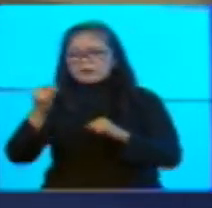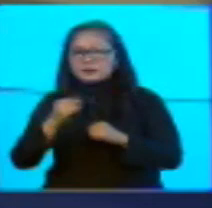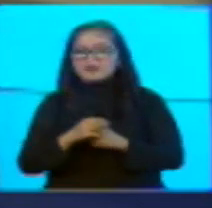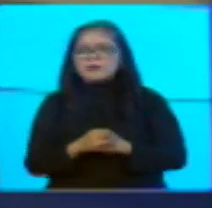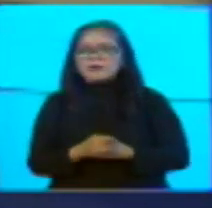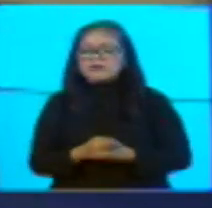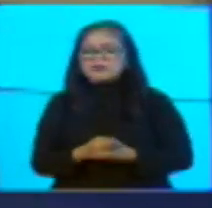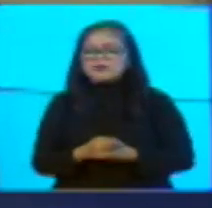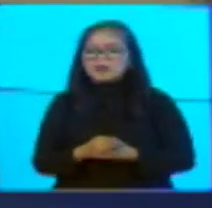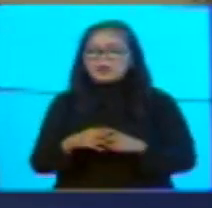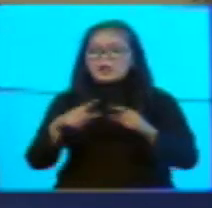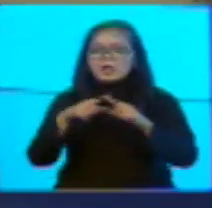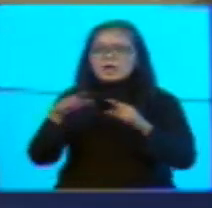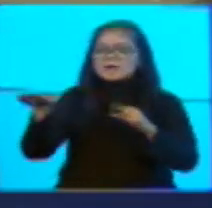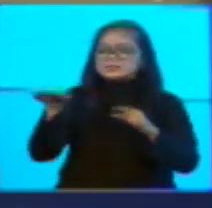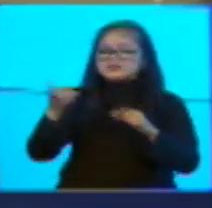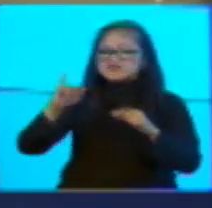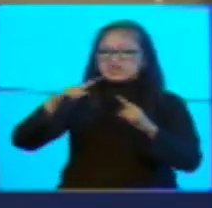kemudian Azithromycin,